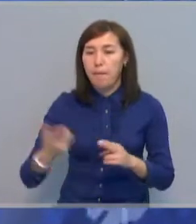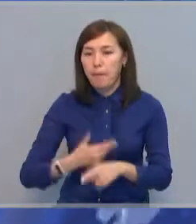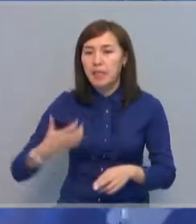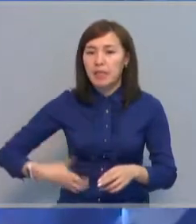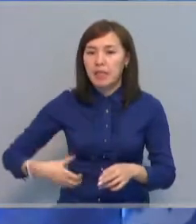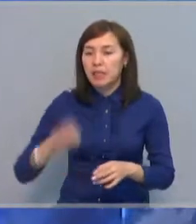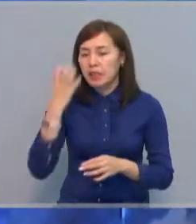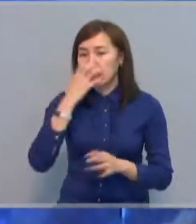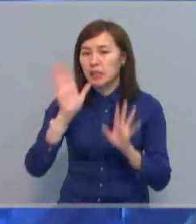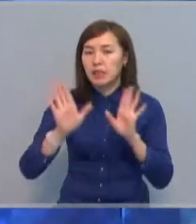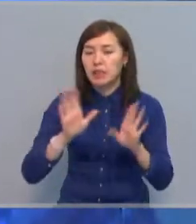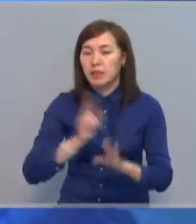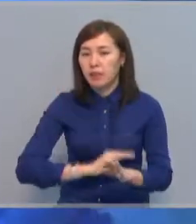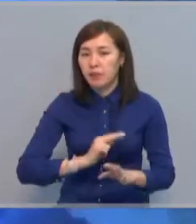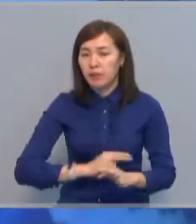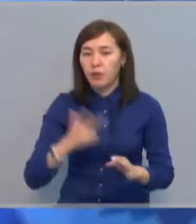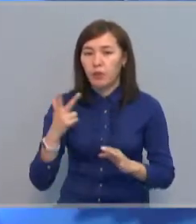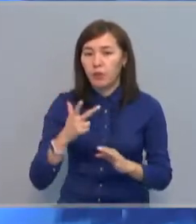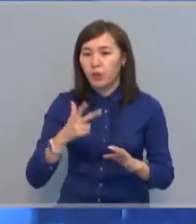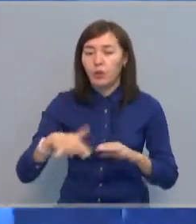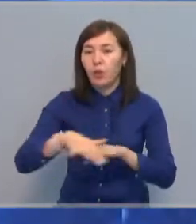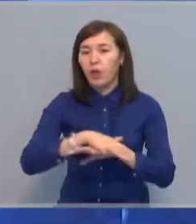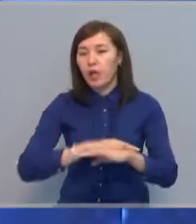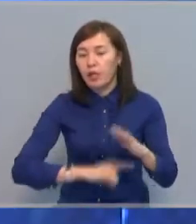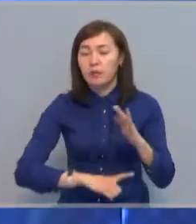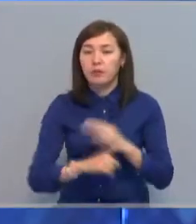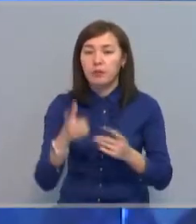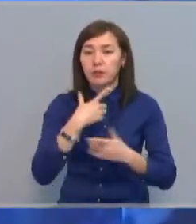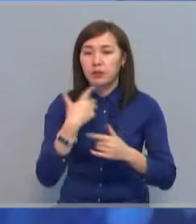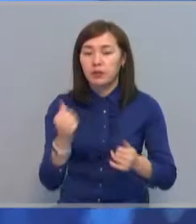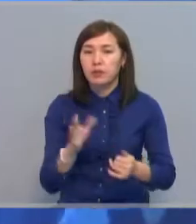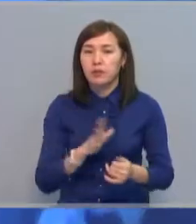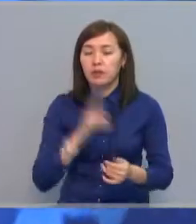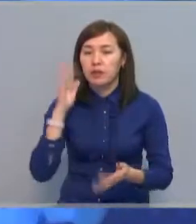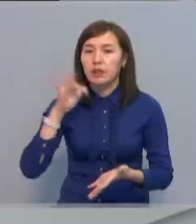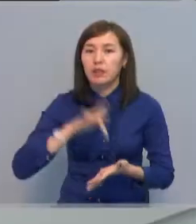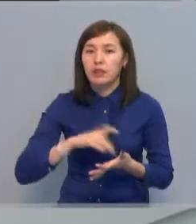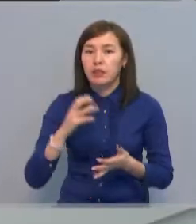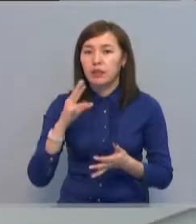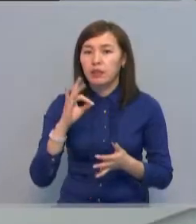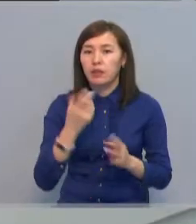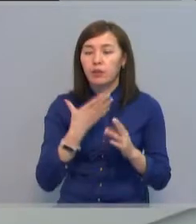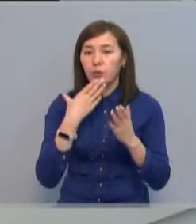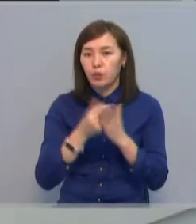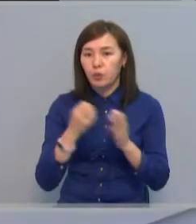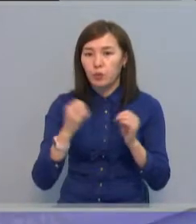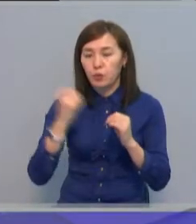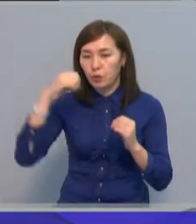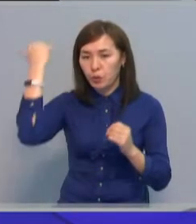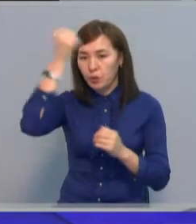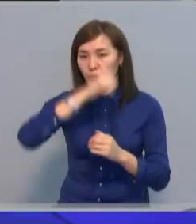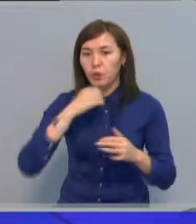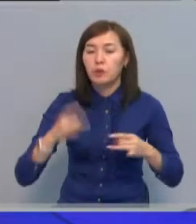бірге эксперименталдық жобасының 3-ші мегаполисте басталған туралы баяндады. Шымкент қаласының циркі биыл өзінің 10 жылдығын